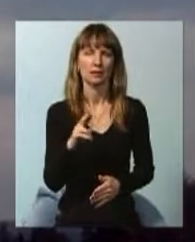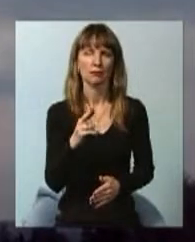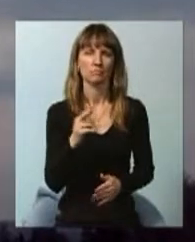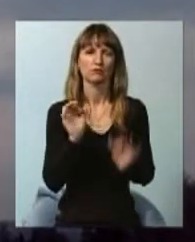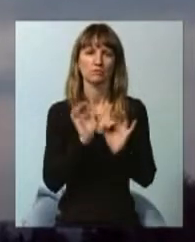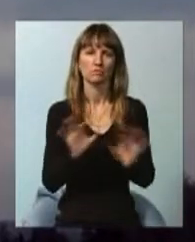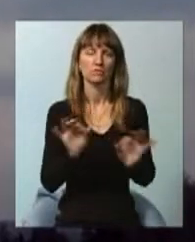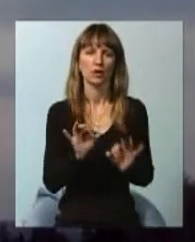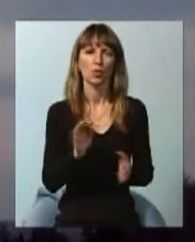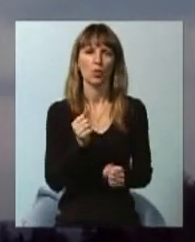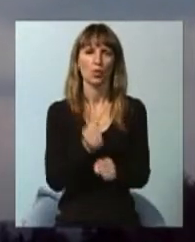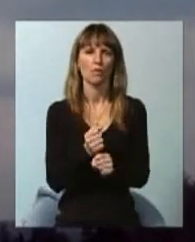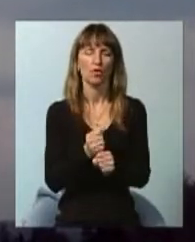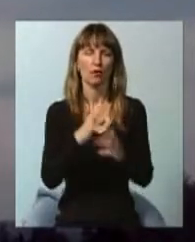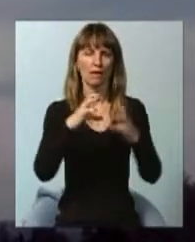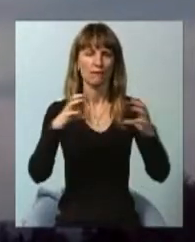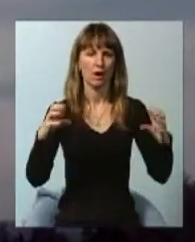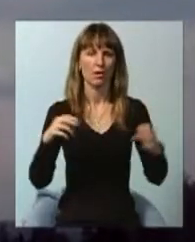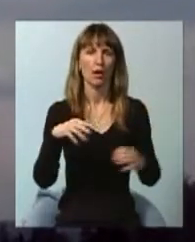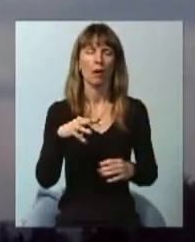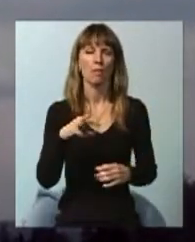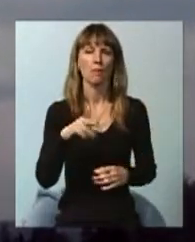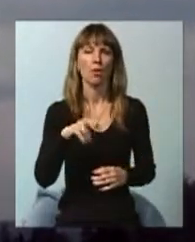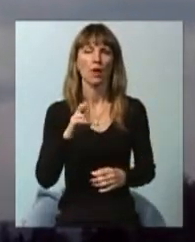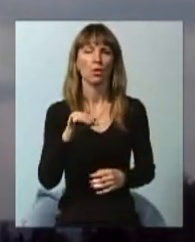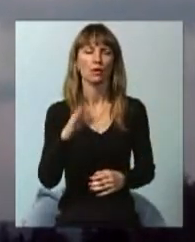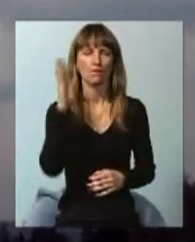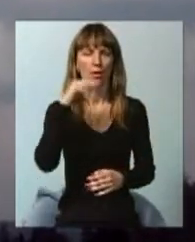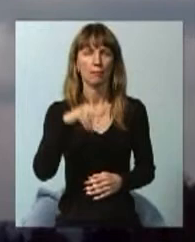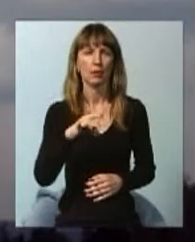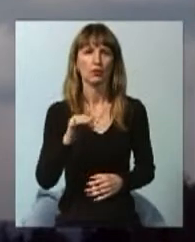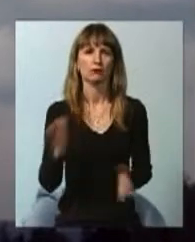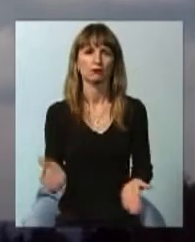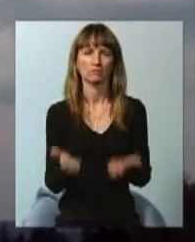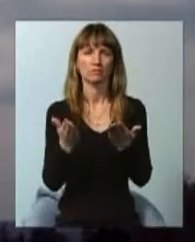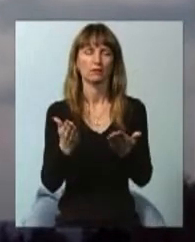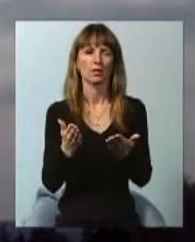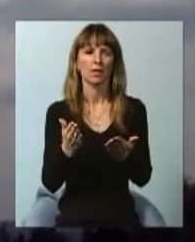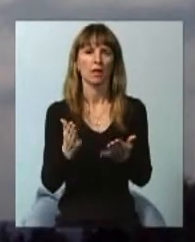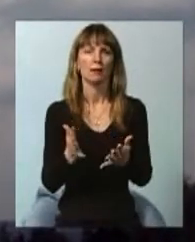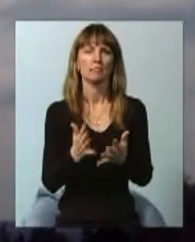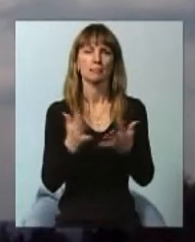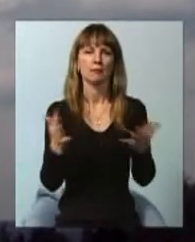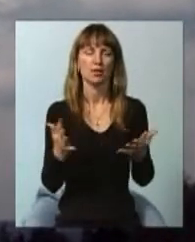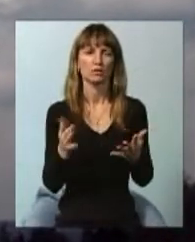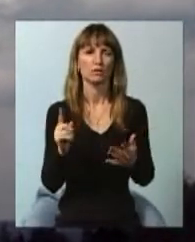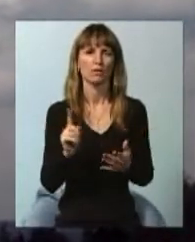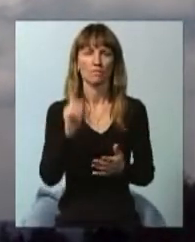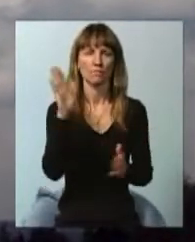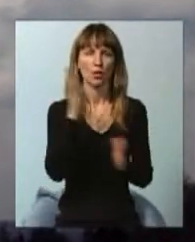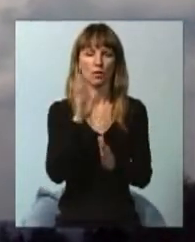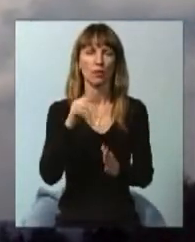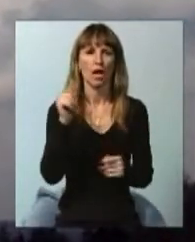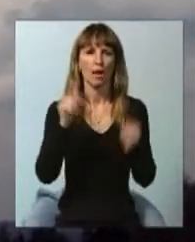пояснюється утворення хмар. Молекули водяної пари, що підіймаються над землею, в більш холодних шарах атмосфери групуються в дрібні